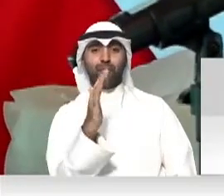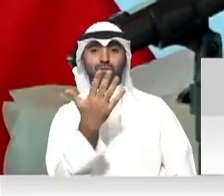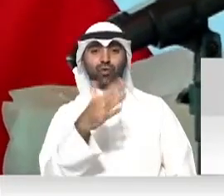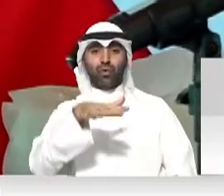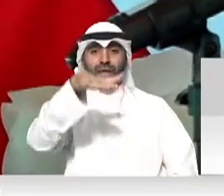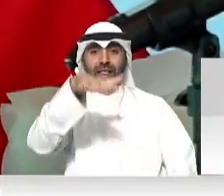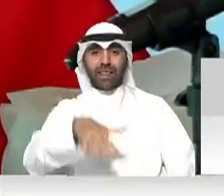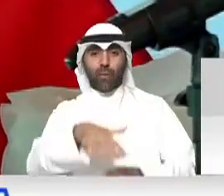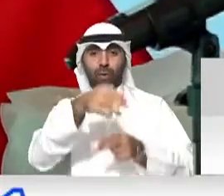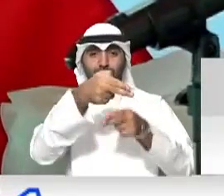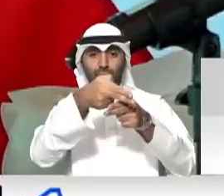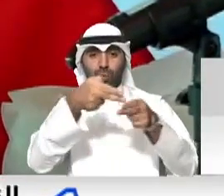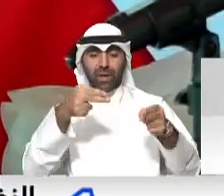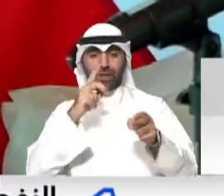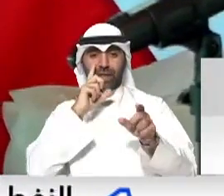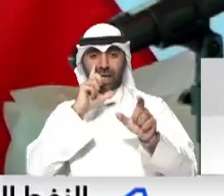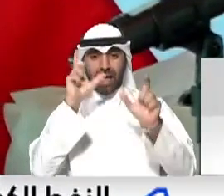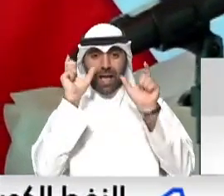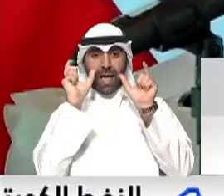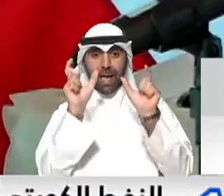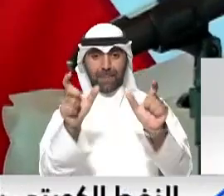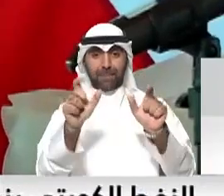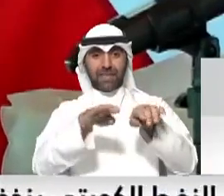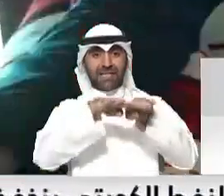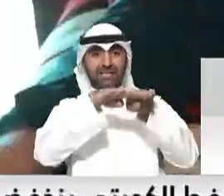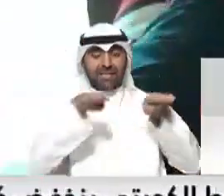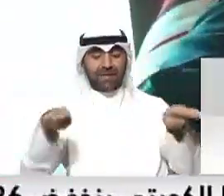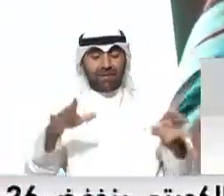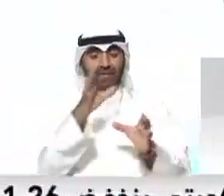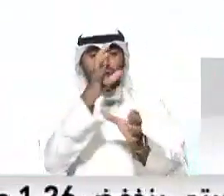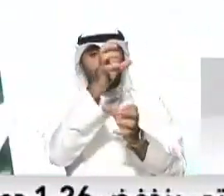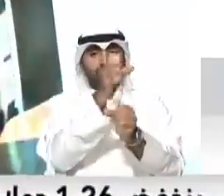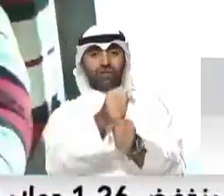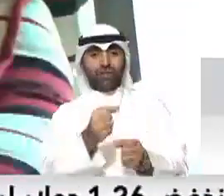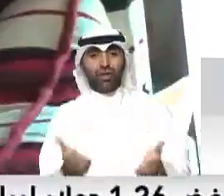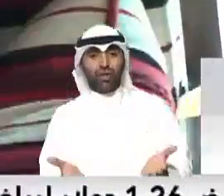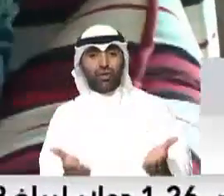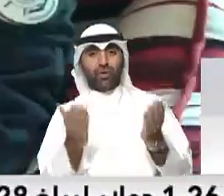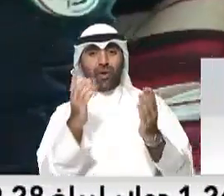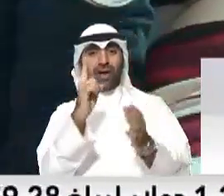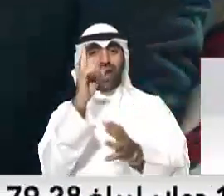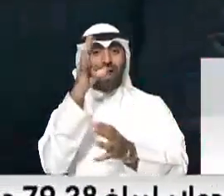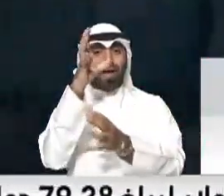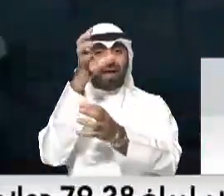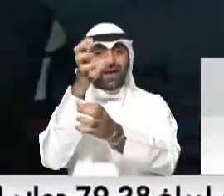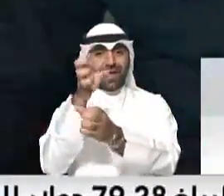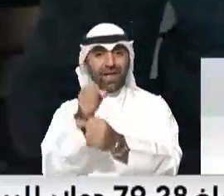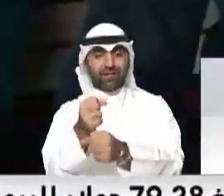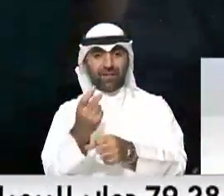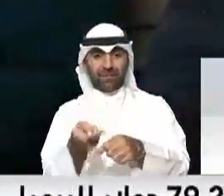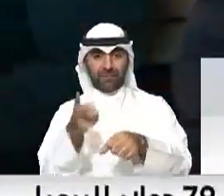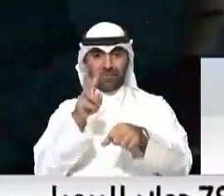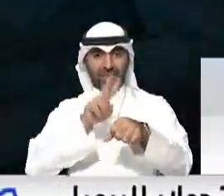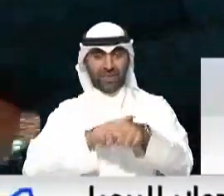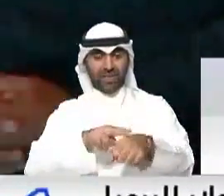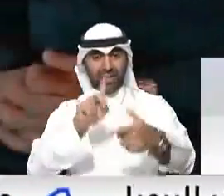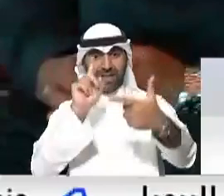لبلدكم وأسركم. بارك الله فيكم وبارك الله في أدائكم، وما ننسى أيضا الأدوار الثانية اللي قاعد تقومون